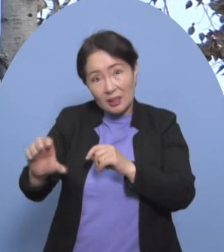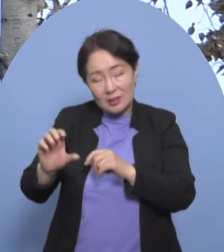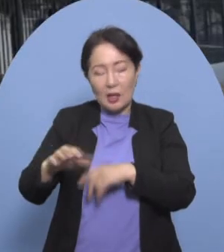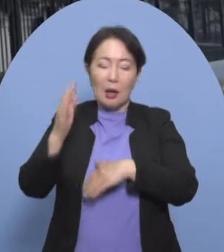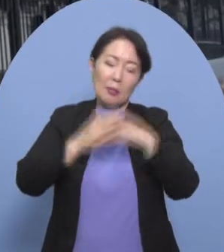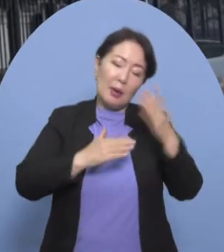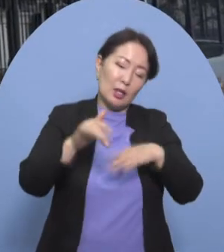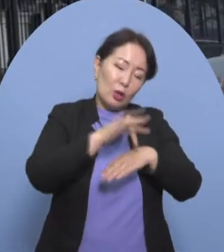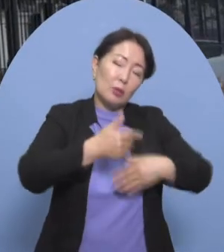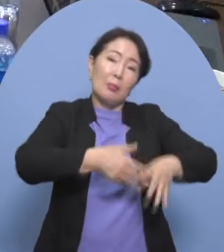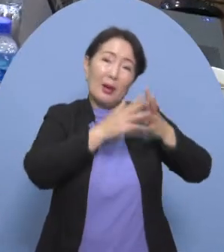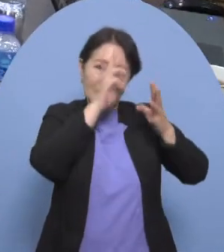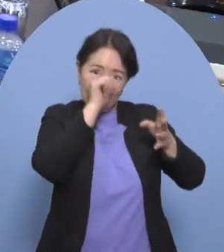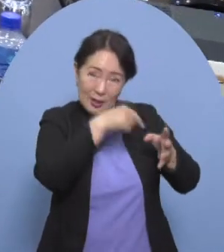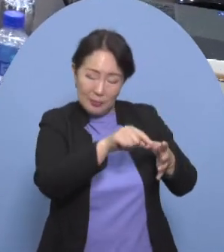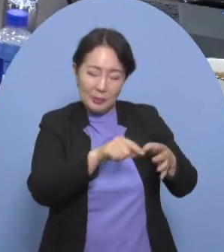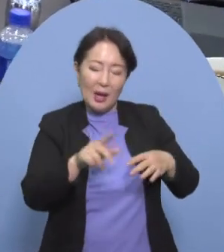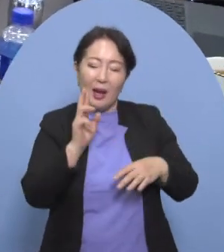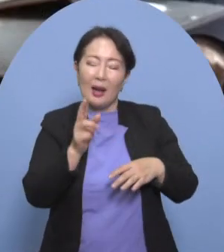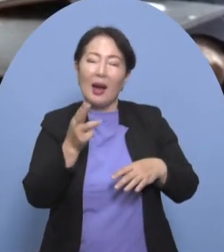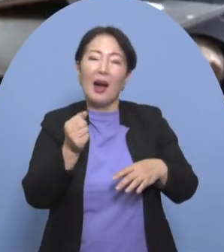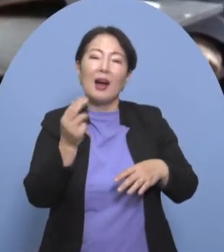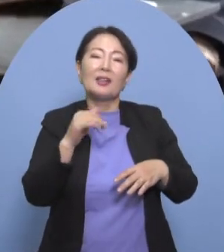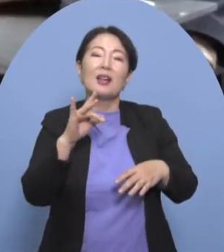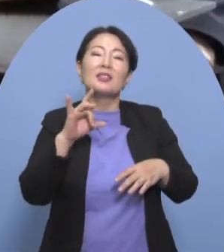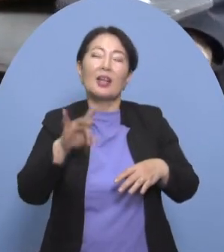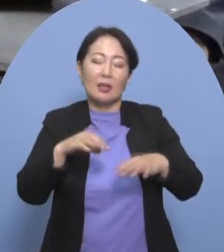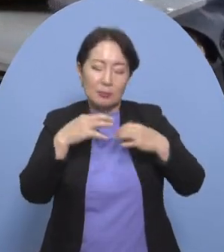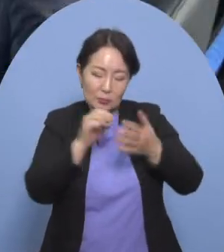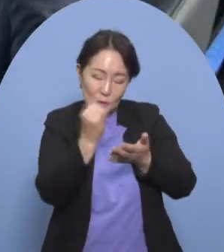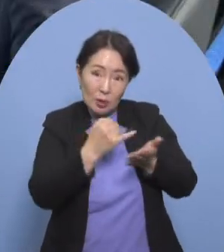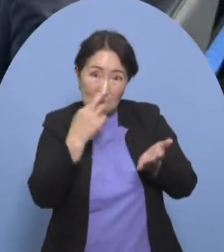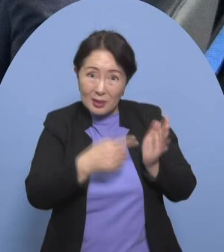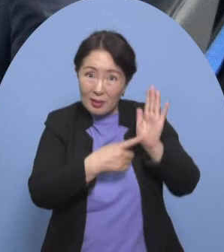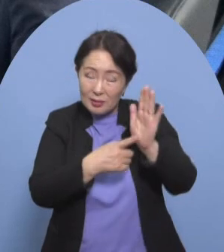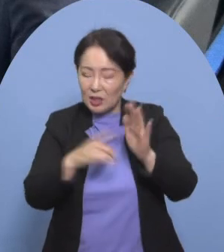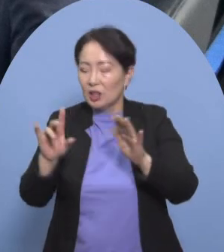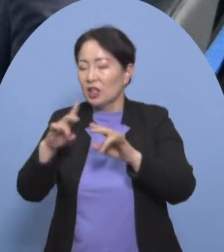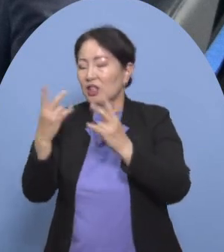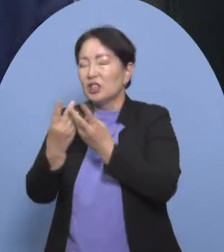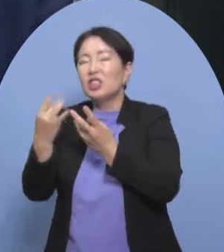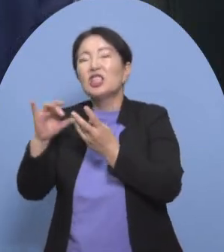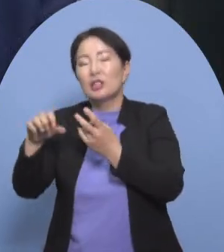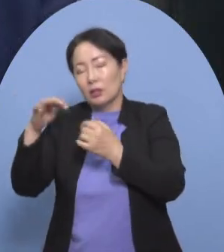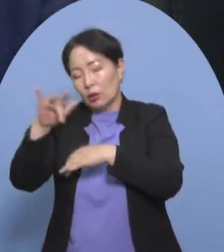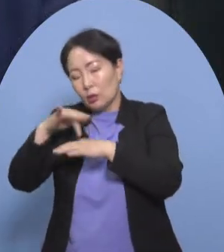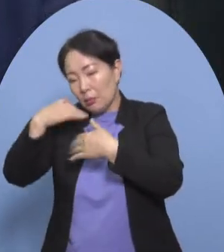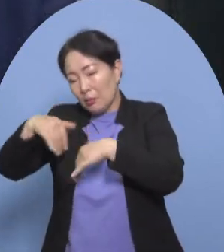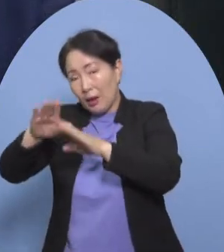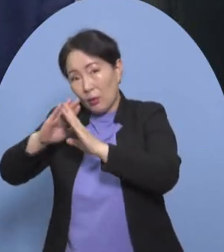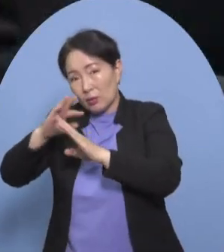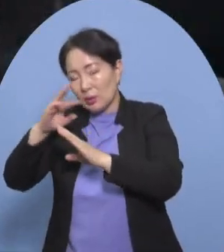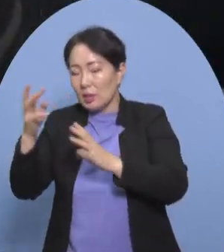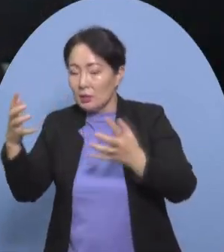соён гэрүүл хилцээс барилга хот байгуулалтын яамны хот байгуулалтын кадастрын мэдээллийн системийг нийслэлийн хот байгуулалт хөгжлийн газрын хот